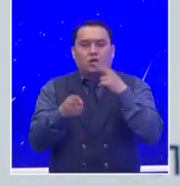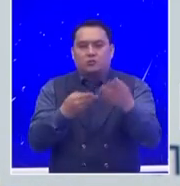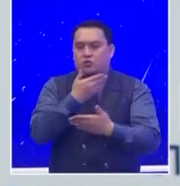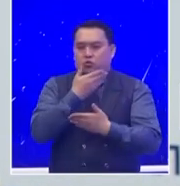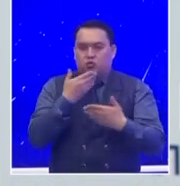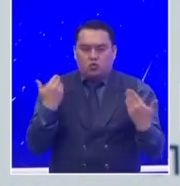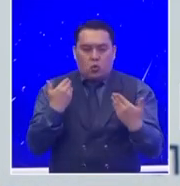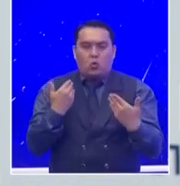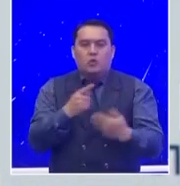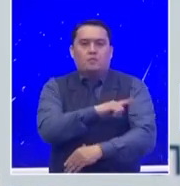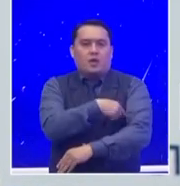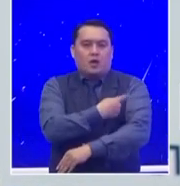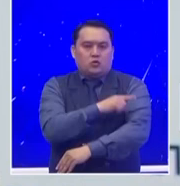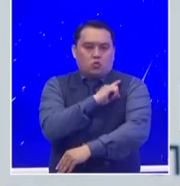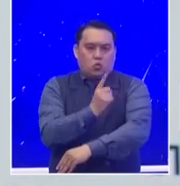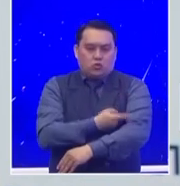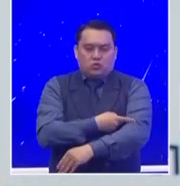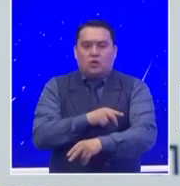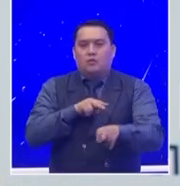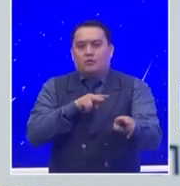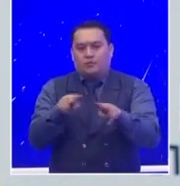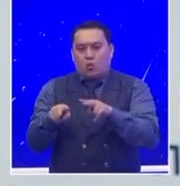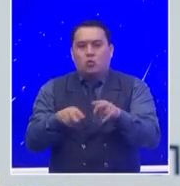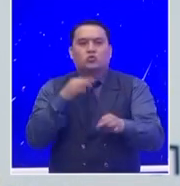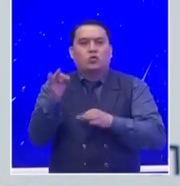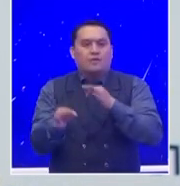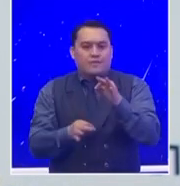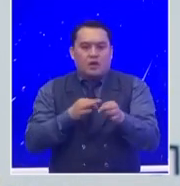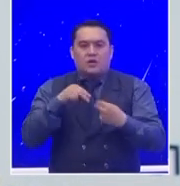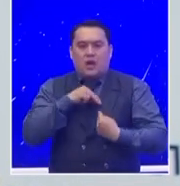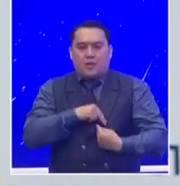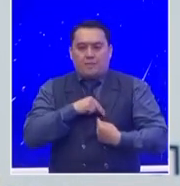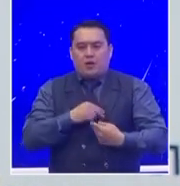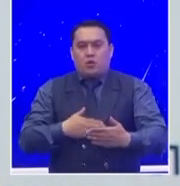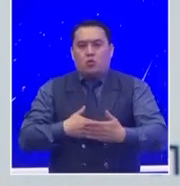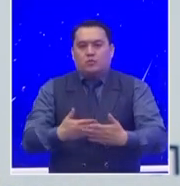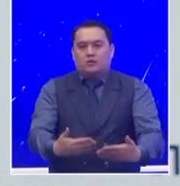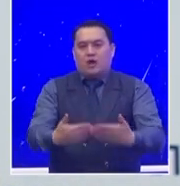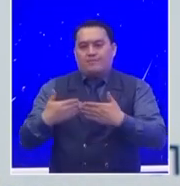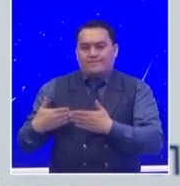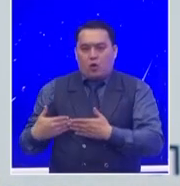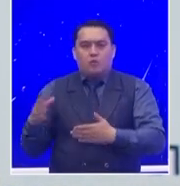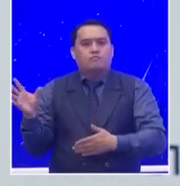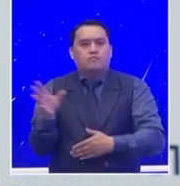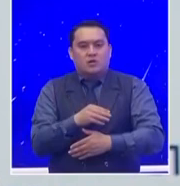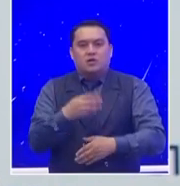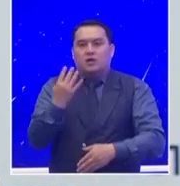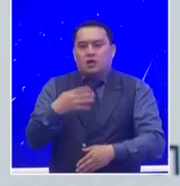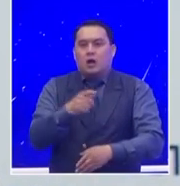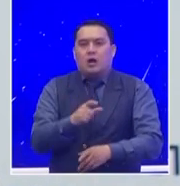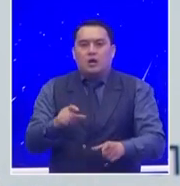денсаулық сақтау мамандары күшейтілген режимде жұмыс істеп жатыр. Мамандар еңбек демалыстарын кейінге шегеруде. Өңірде 40-қа